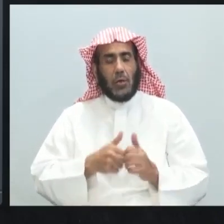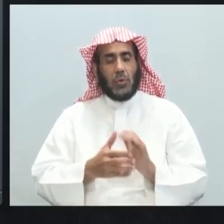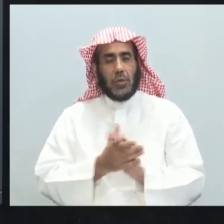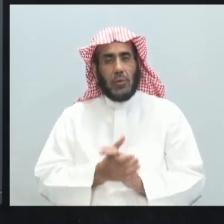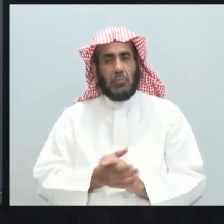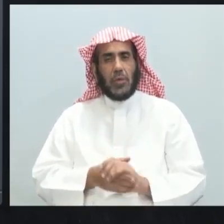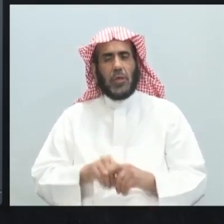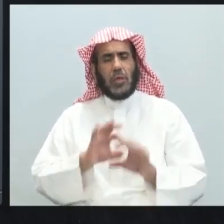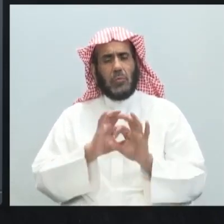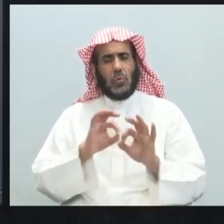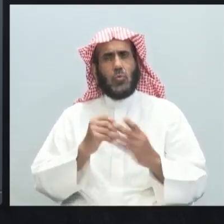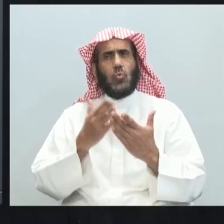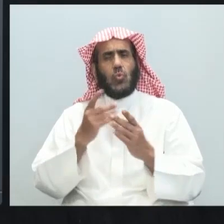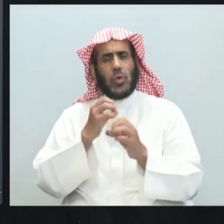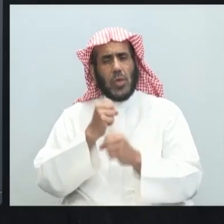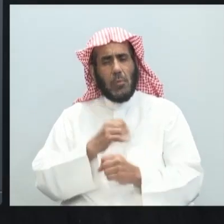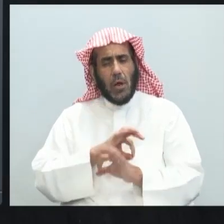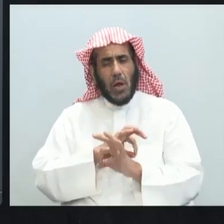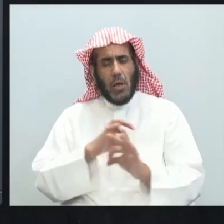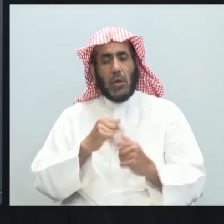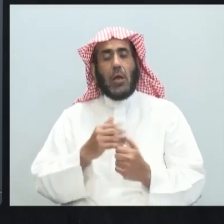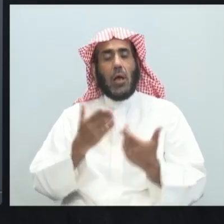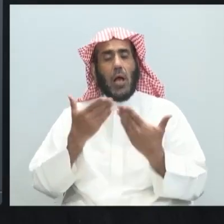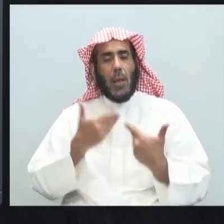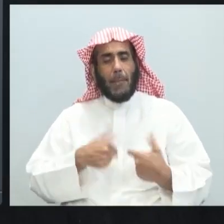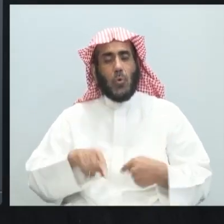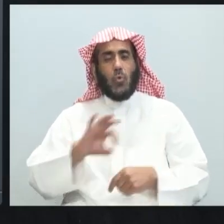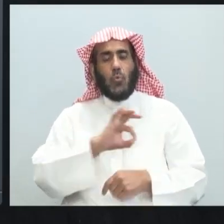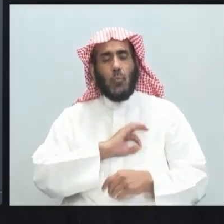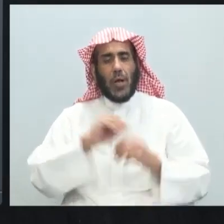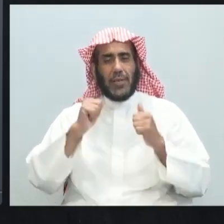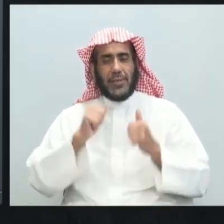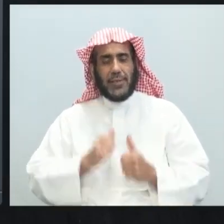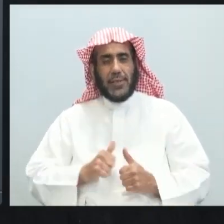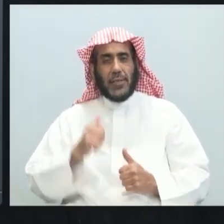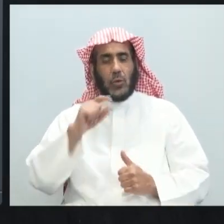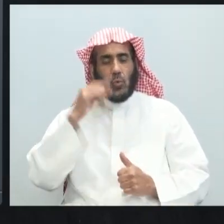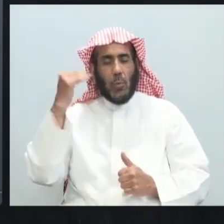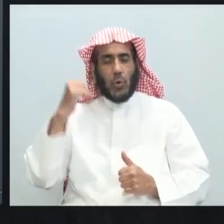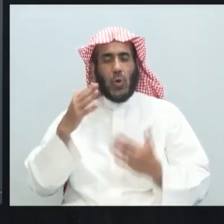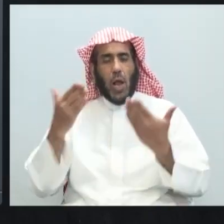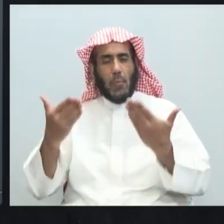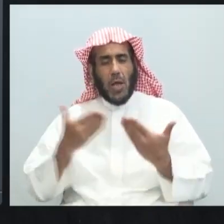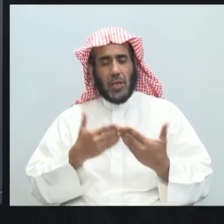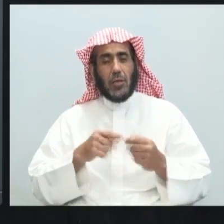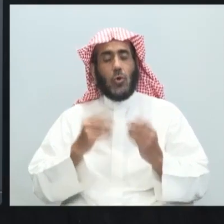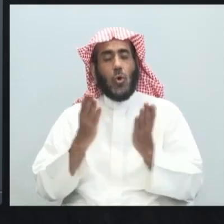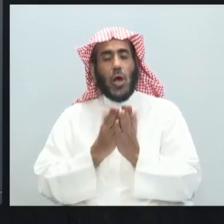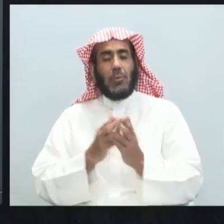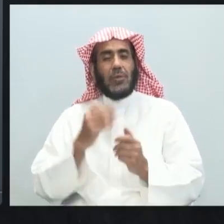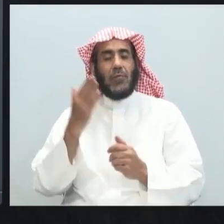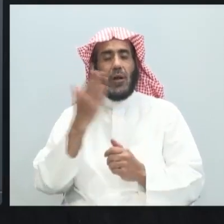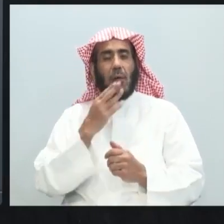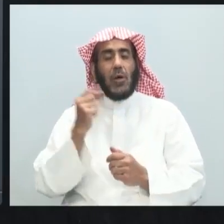وسلم تسليما كثيرا اهلا بكم اعزائي الطلاب وعزيزاتي الطالبات طلاب الصف